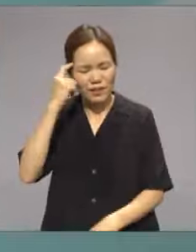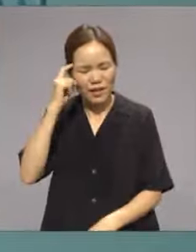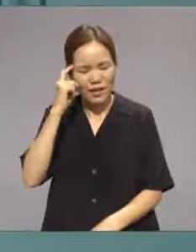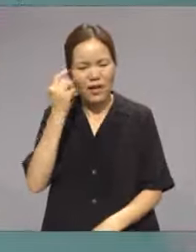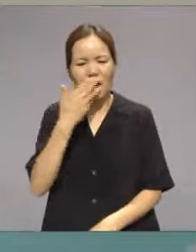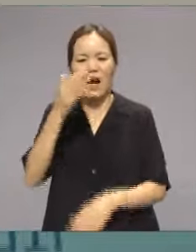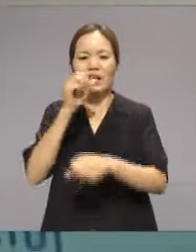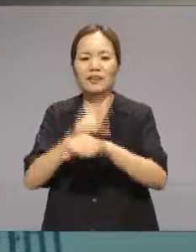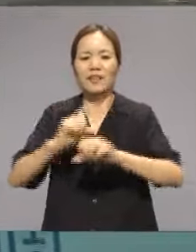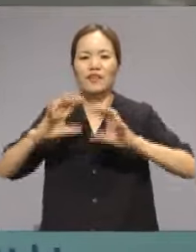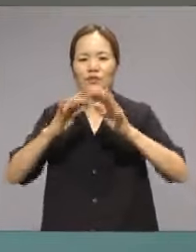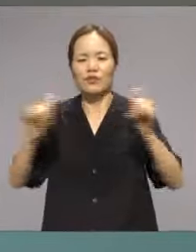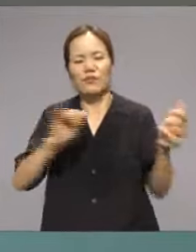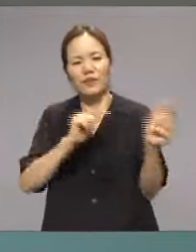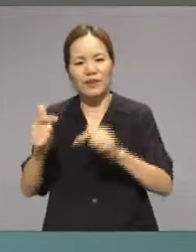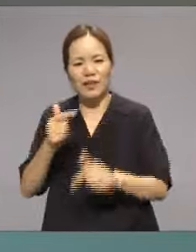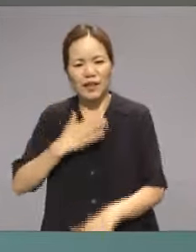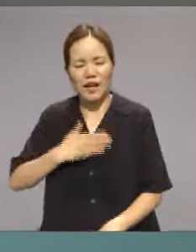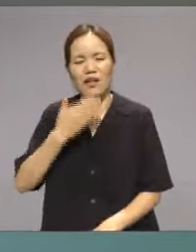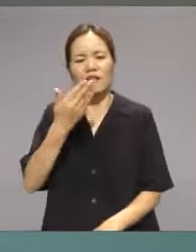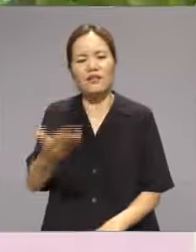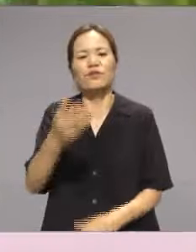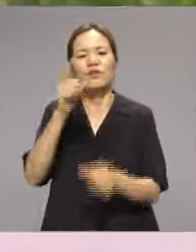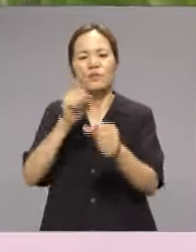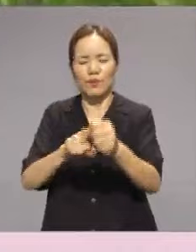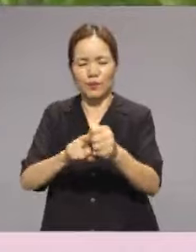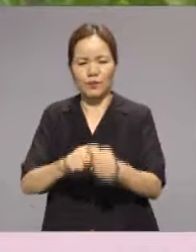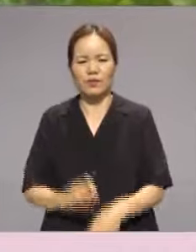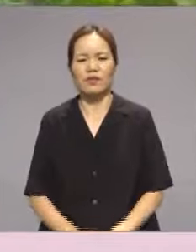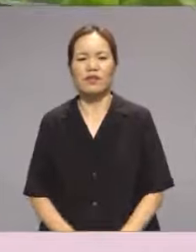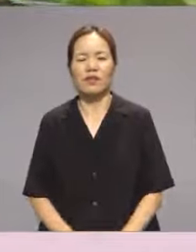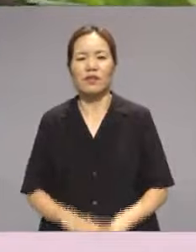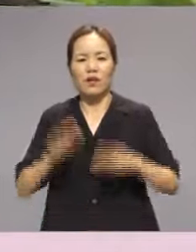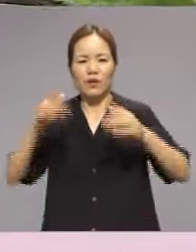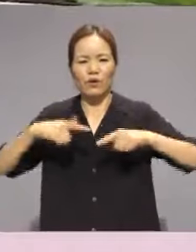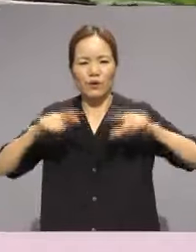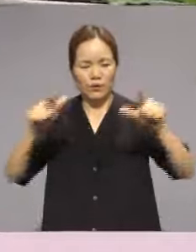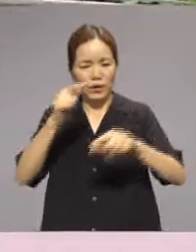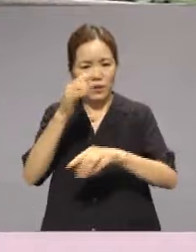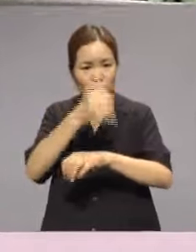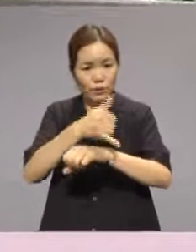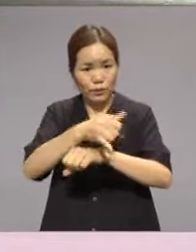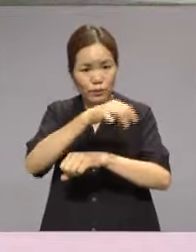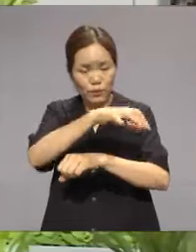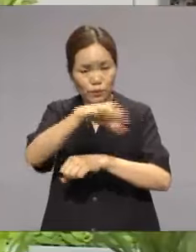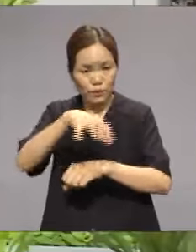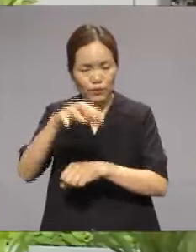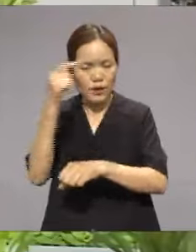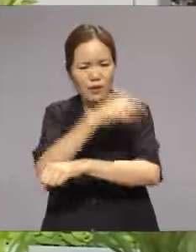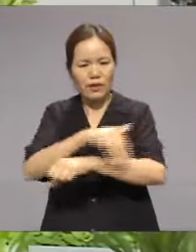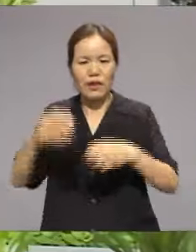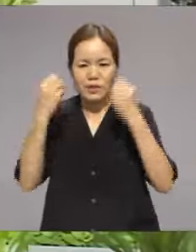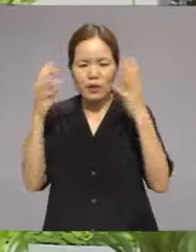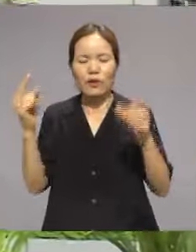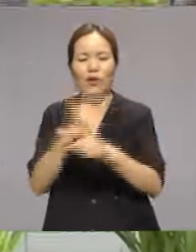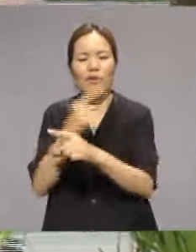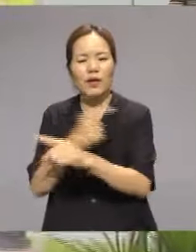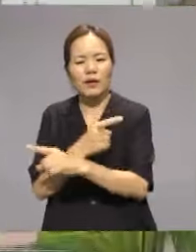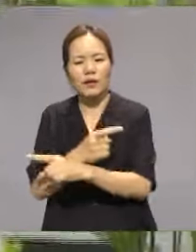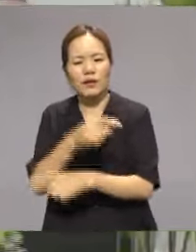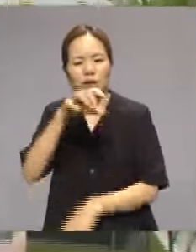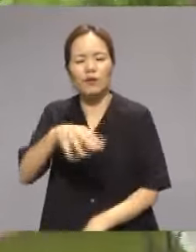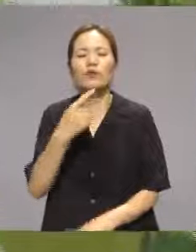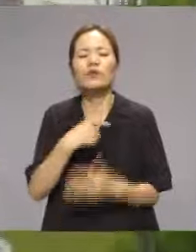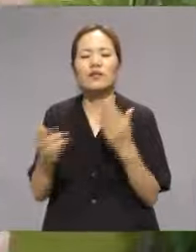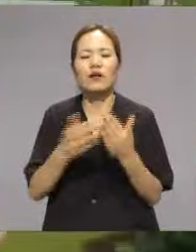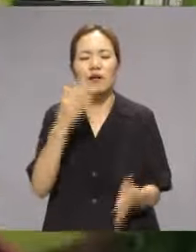가능성을 국민들에게 알리기 위해 마련된 농업 박람회. 특히 올해는 농촌 공간 계획으로 새롭게 변화될 농촌 공간을 체험하는